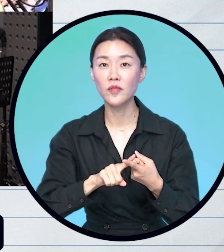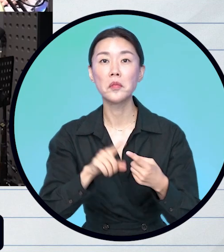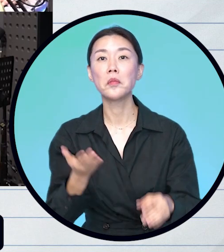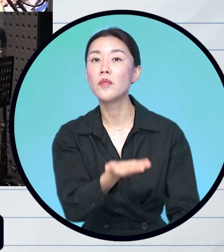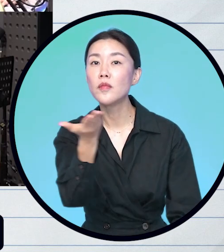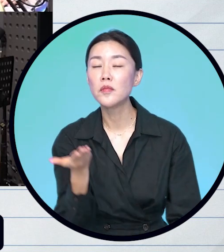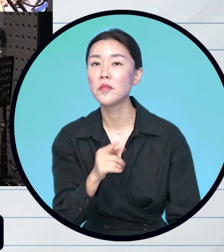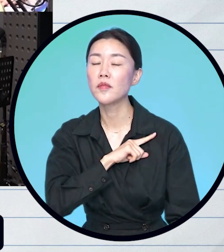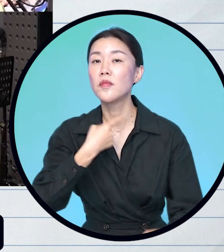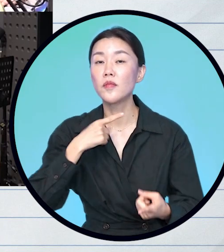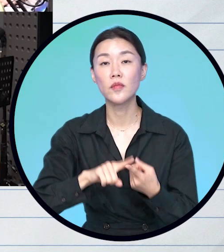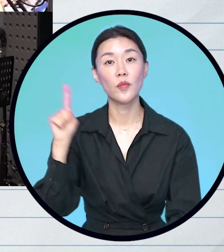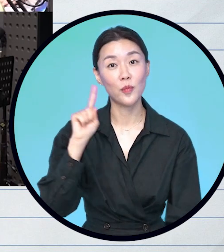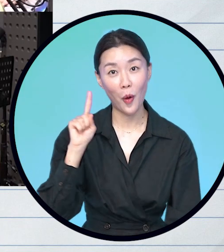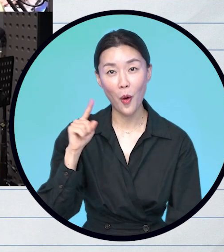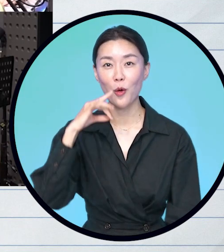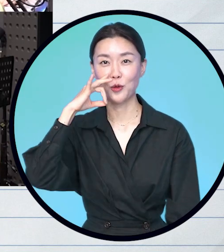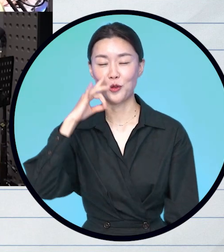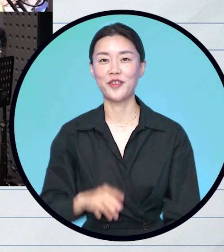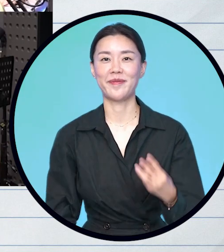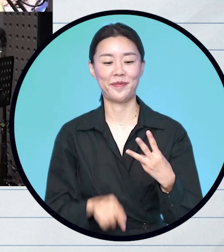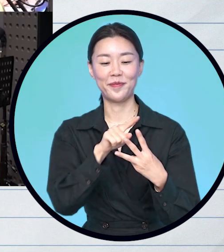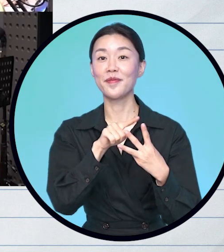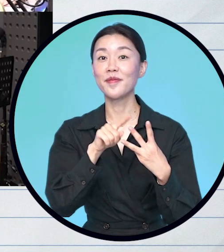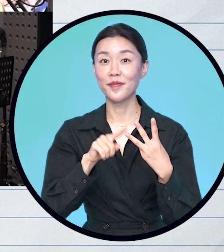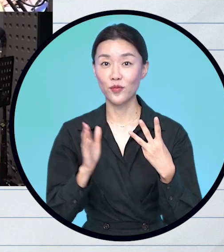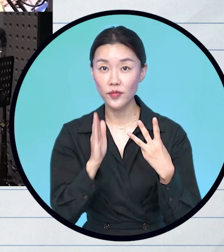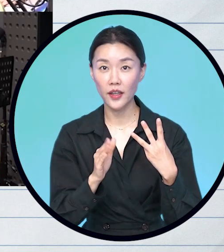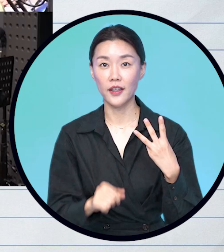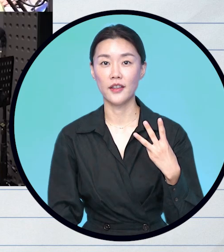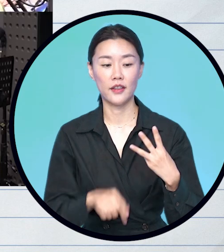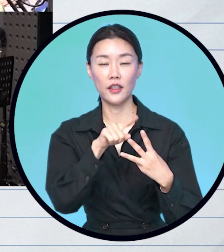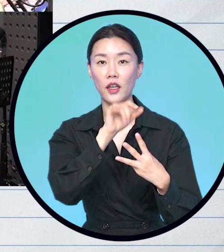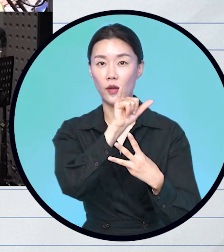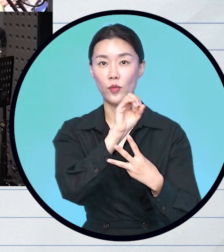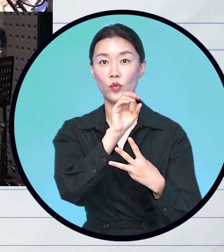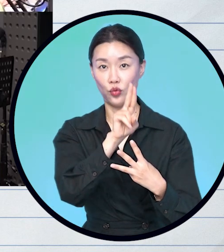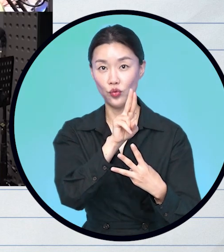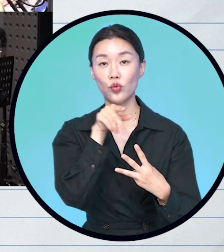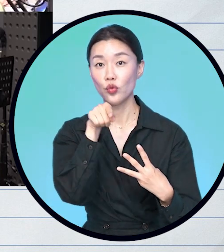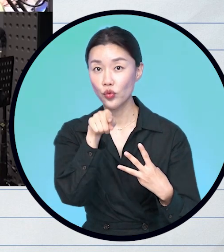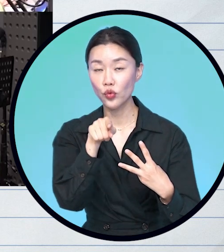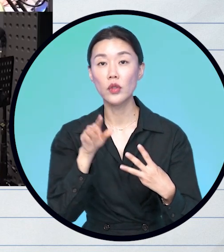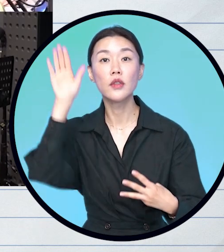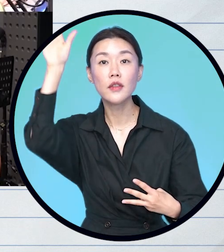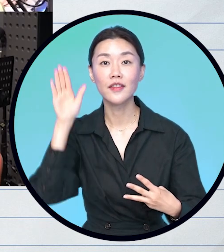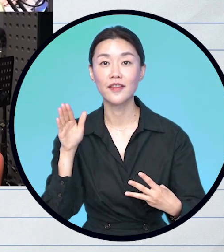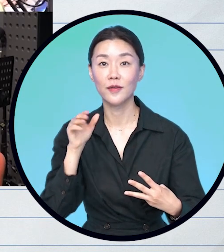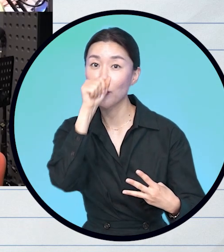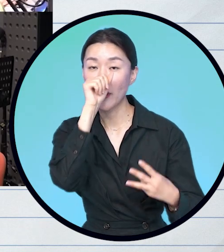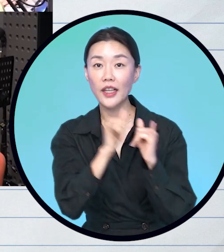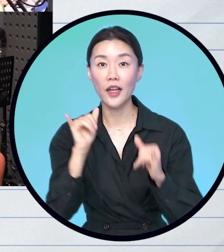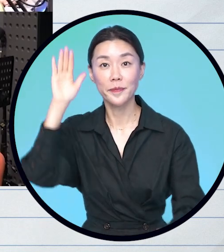멤버들은 어떤 버전을 제일 좋아하는지 궁금해요 하셨는데 U 버전 좋아하시는 분들 우선 손 들어볼까요? 네, 전 U